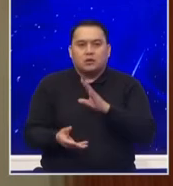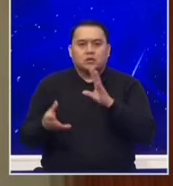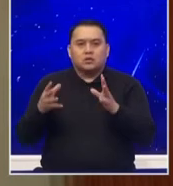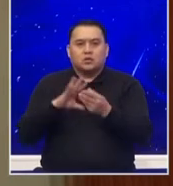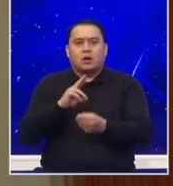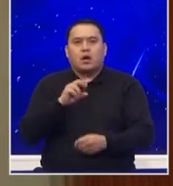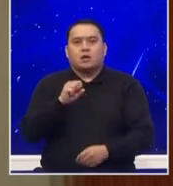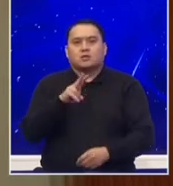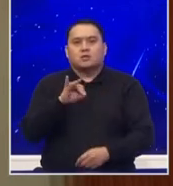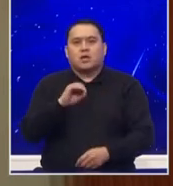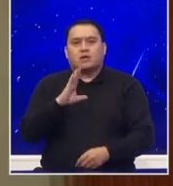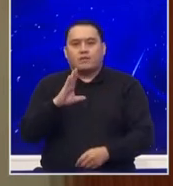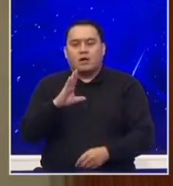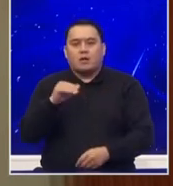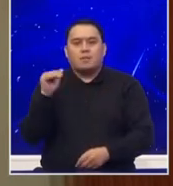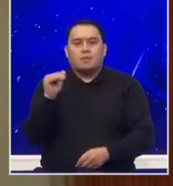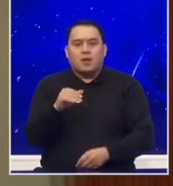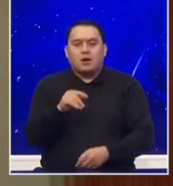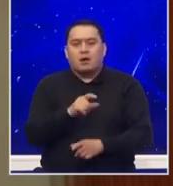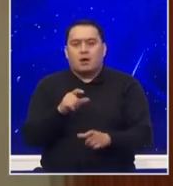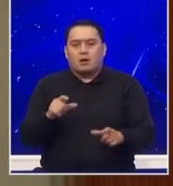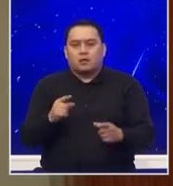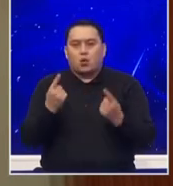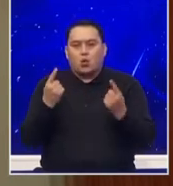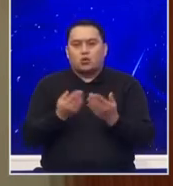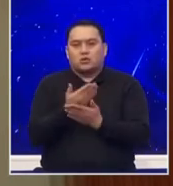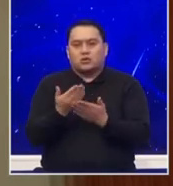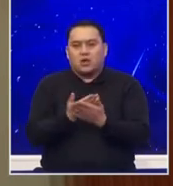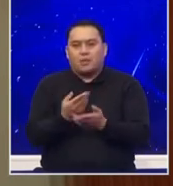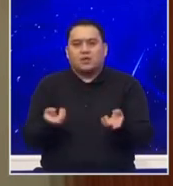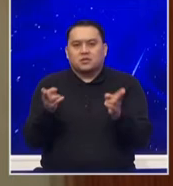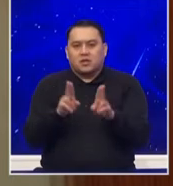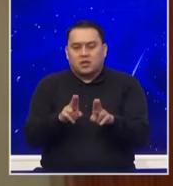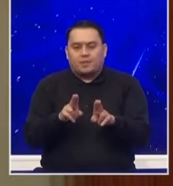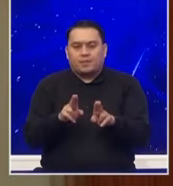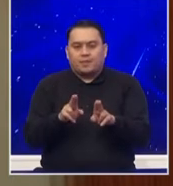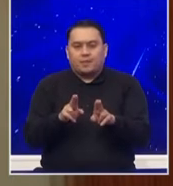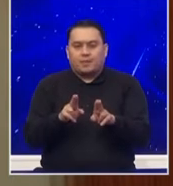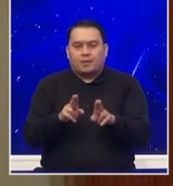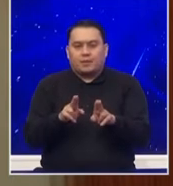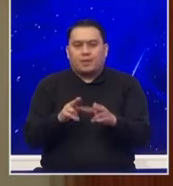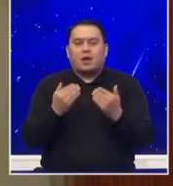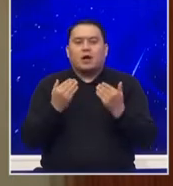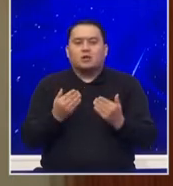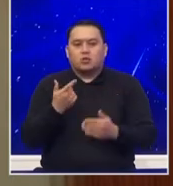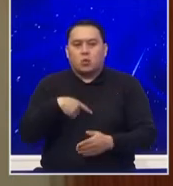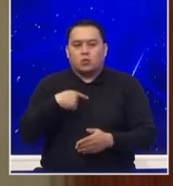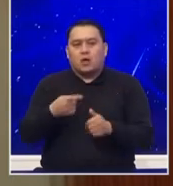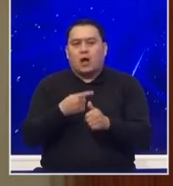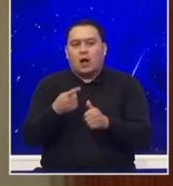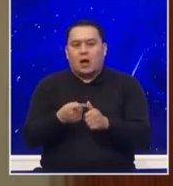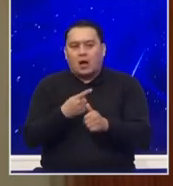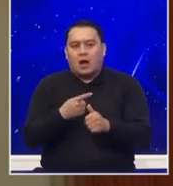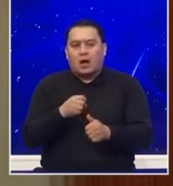Әбілхан Қастеев өмірінде мыңнан аса бірегей туындылар сызып қалдырған. Ал қазір өзінің атымен аталатын,